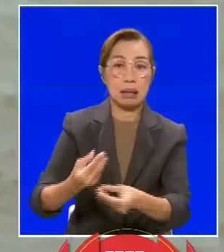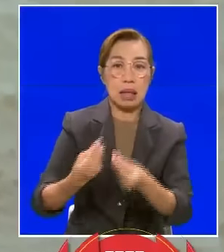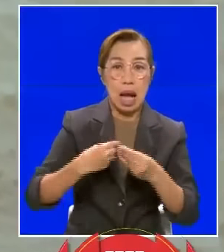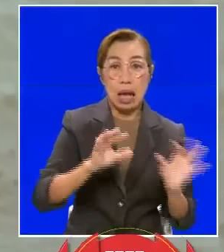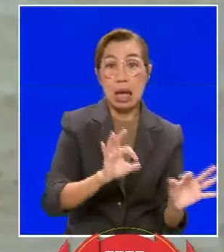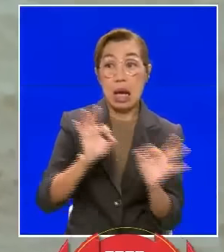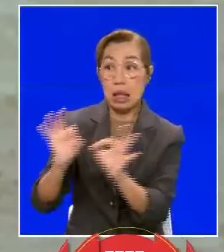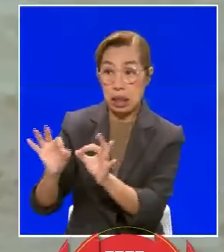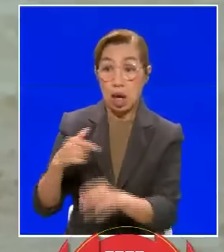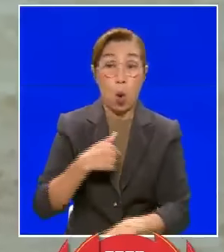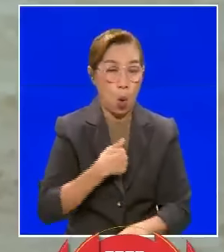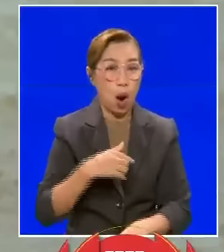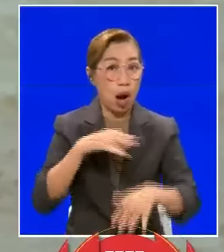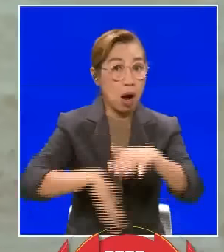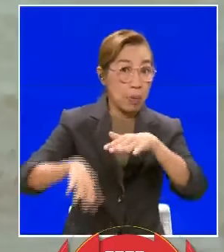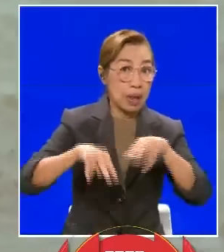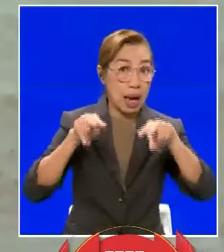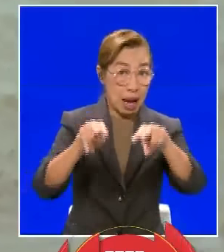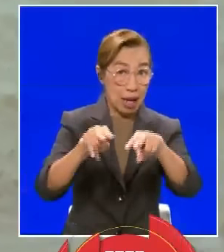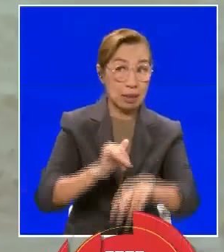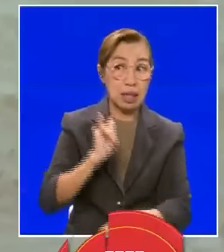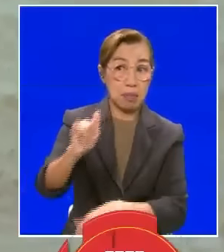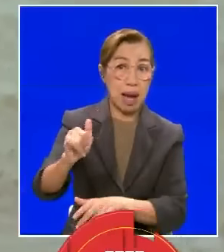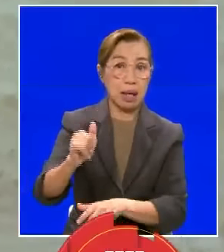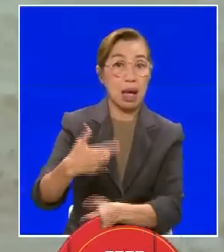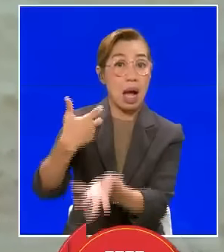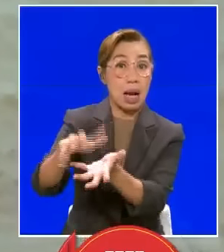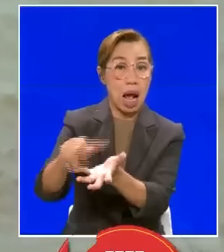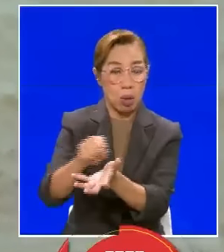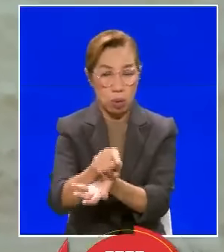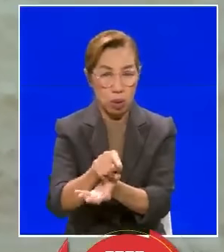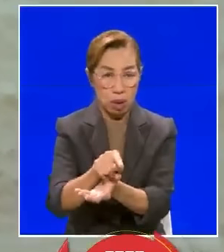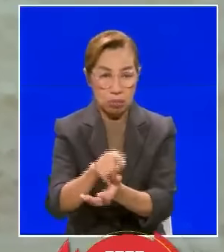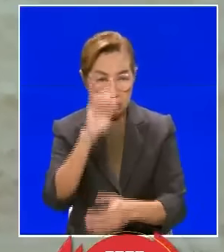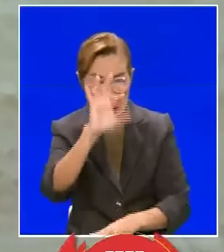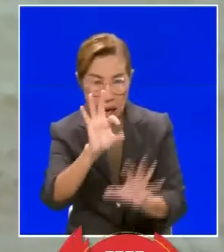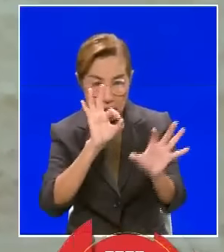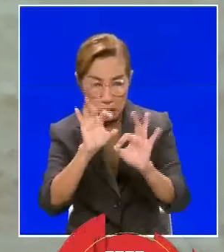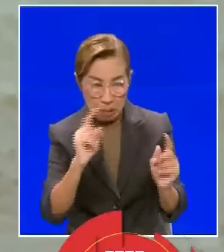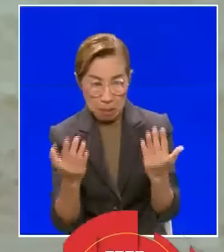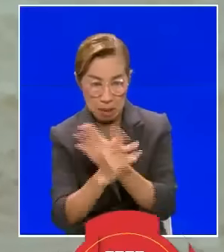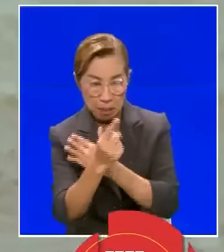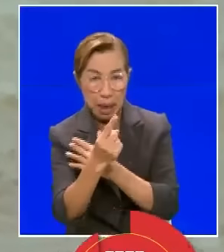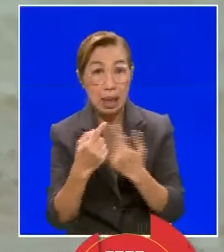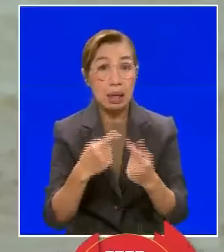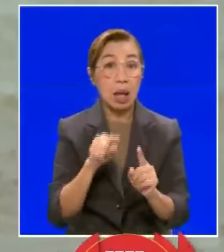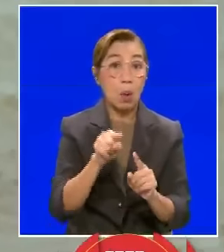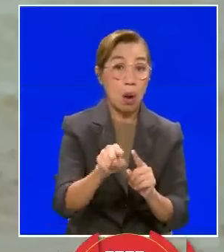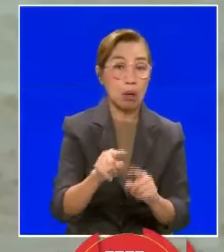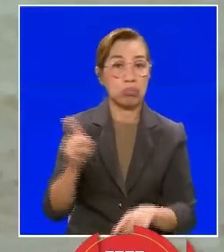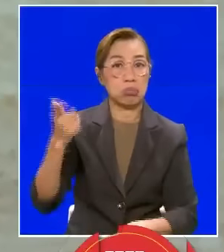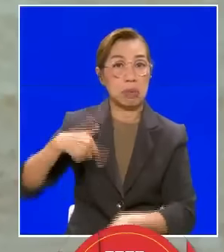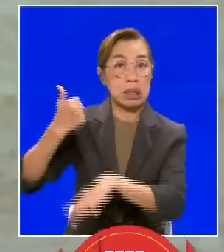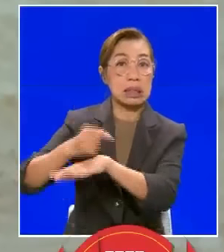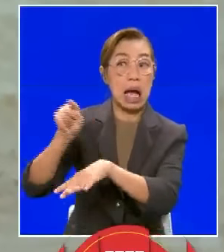นได้อีกเหมือนกันแต่การจะเอาใครเป็นพยานเนี่ยอันนี้ไม่ได้อยู่ในอำนาจผู้ถูกร้องนะอยู่ที่ศาลฮะแล้วที่ผ่านมาศาล